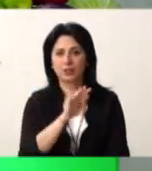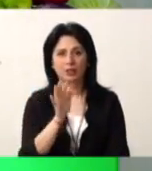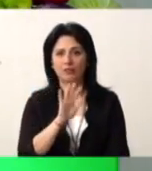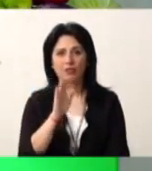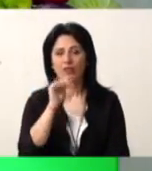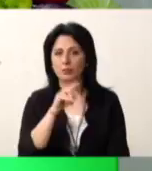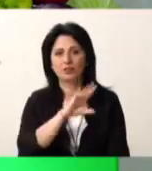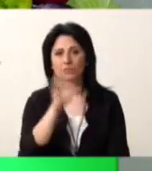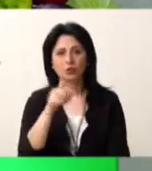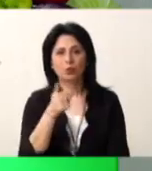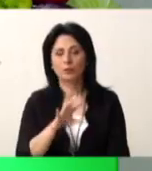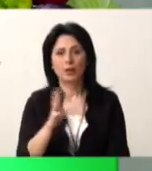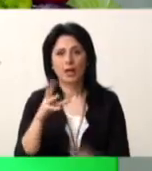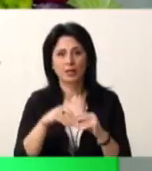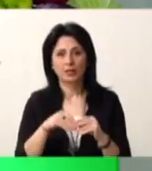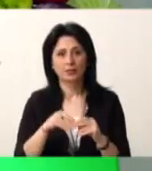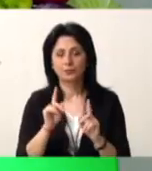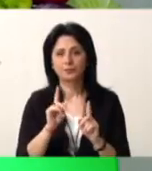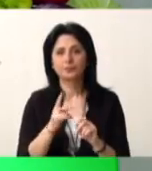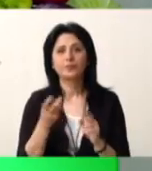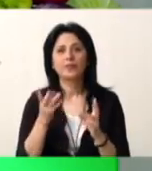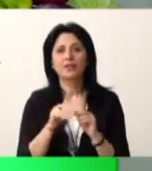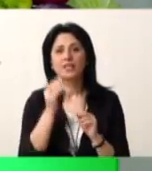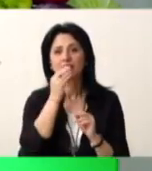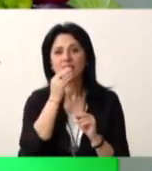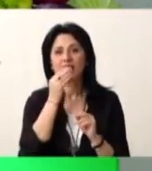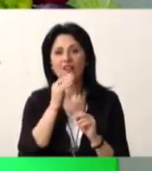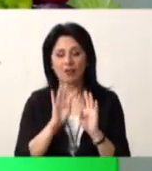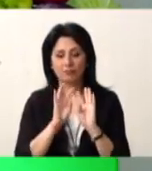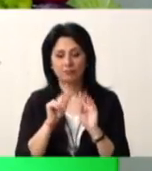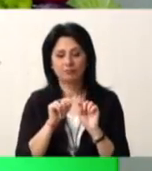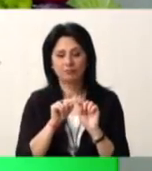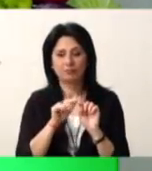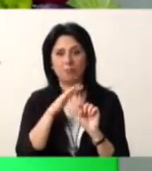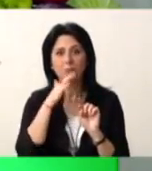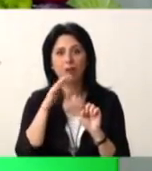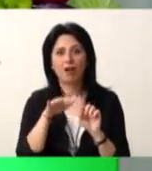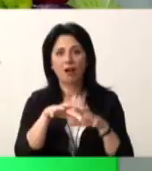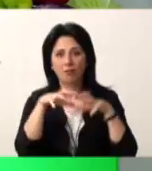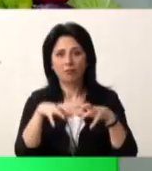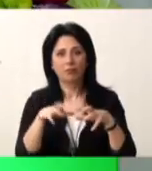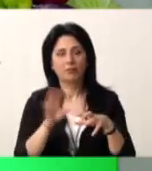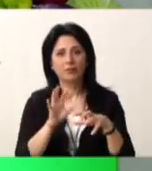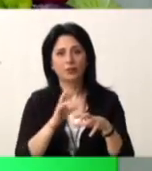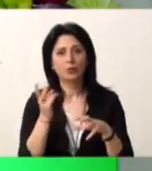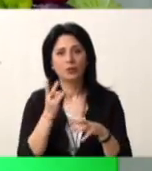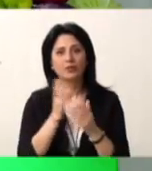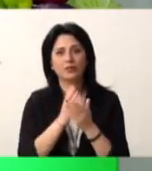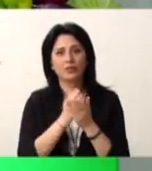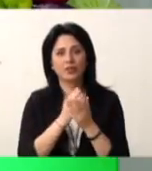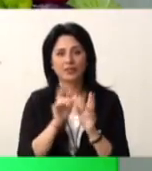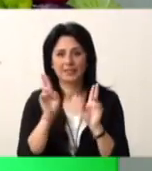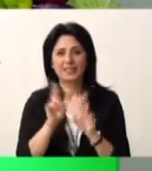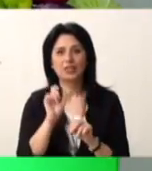ადილი, ვახშამი, ყველაფერი არის ერთად. აგრეთვე საკვების მოცულობა არ უნდა იყოს დიდი. არსებობს ოქროს